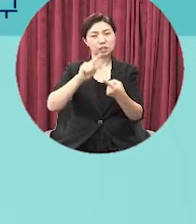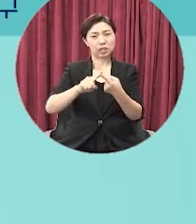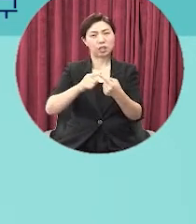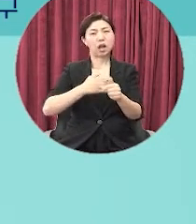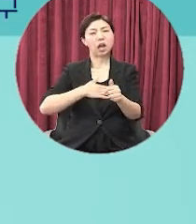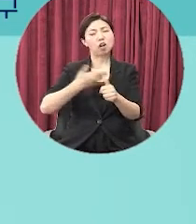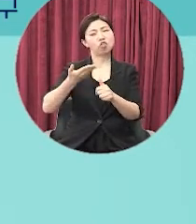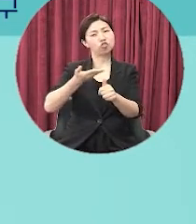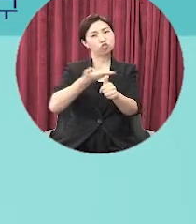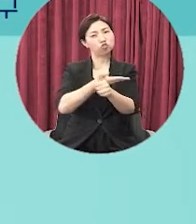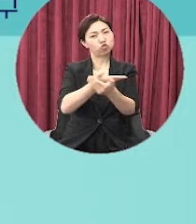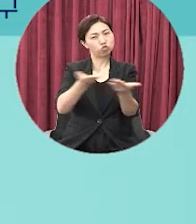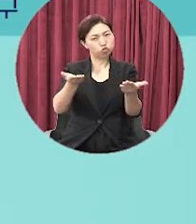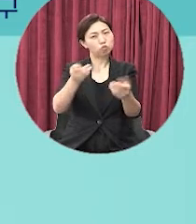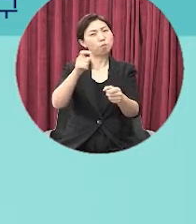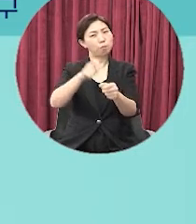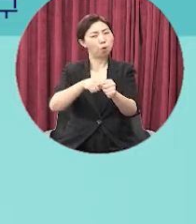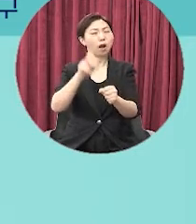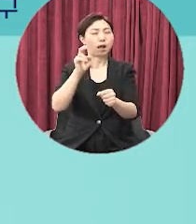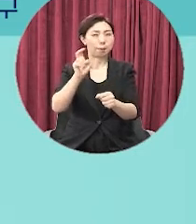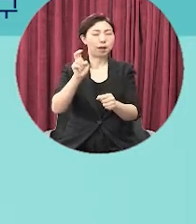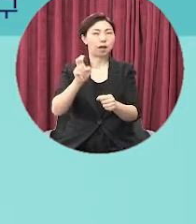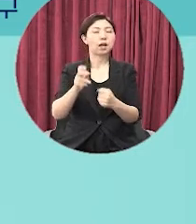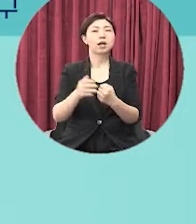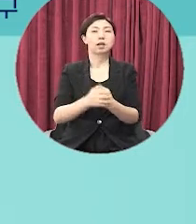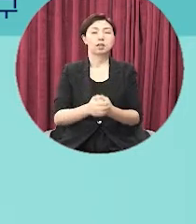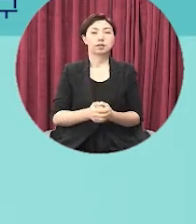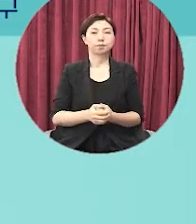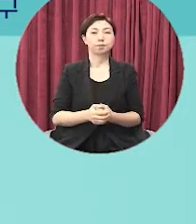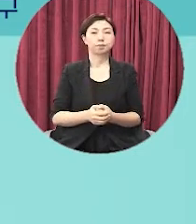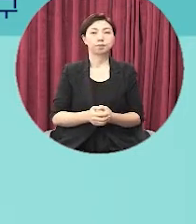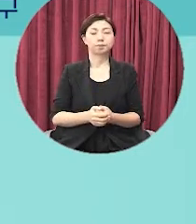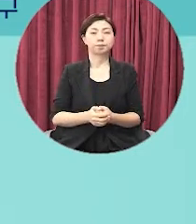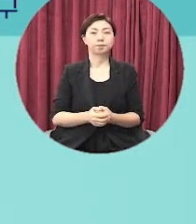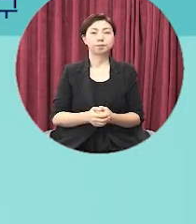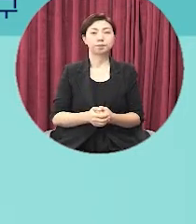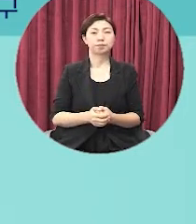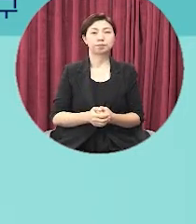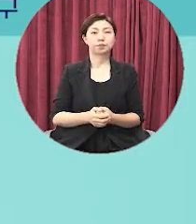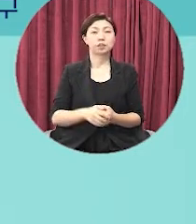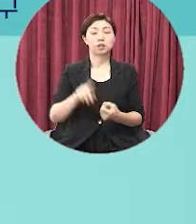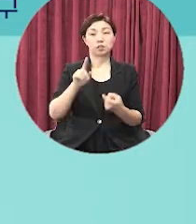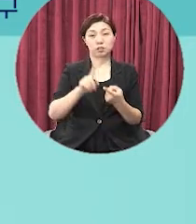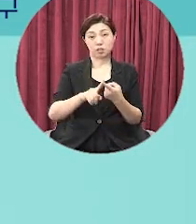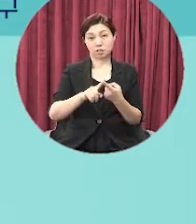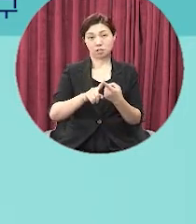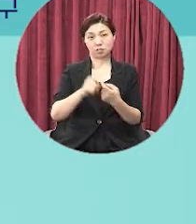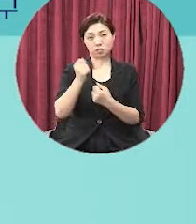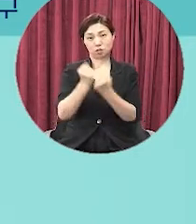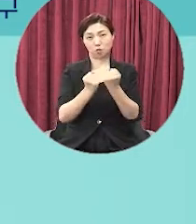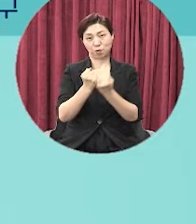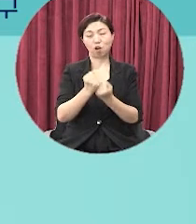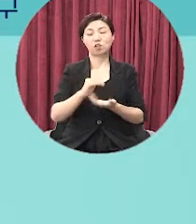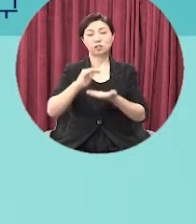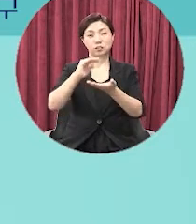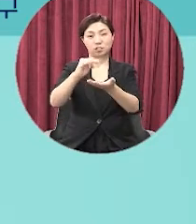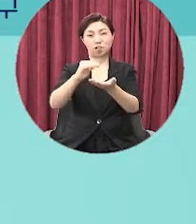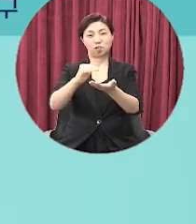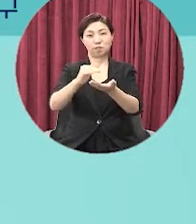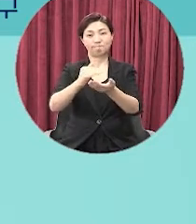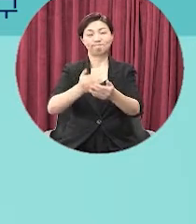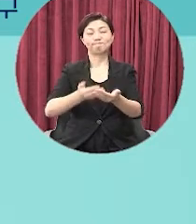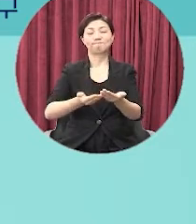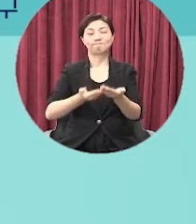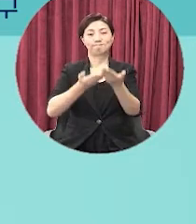해 달라는 뭐 적으로 저한테 강의 를 노래 해 주신 것 같아서 어 그 부분에 대해서 제가 간략하게 말씀